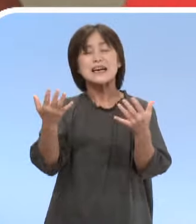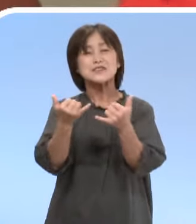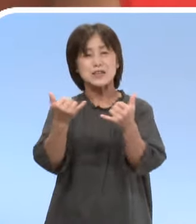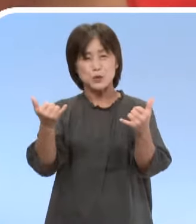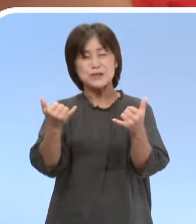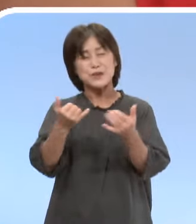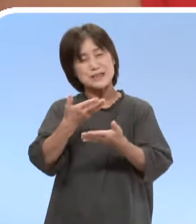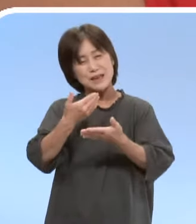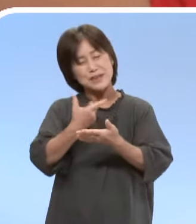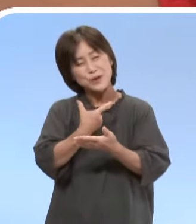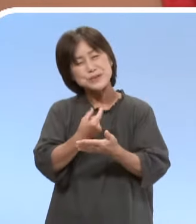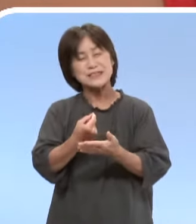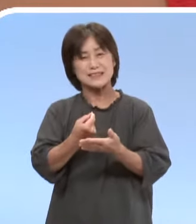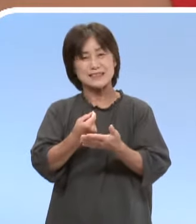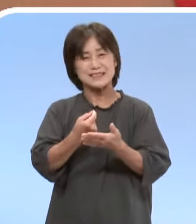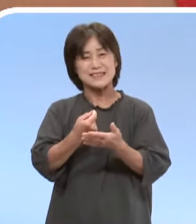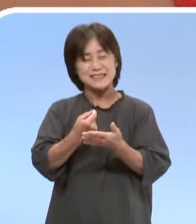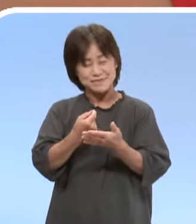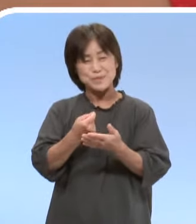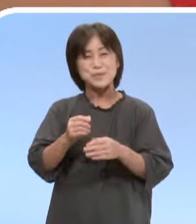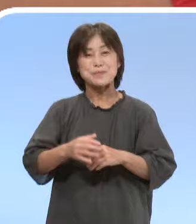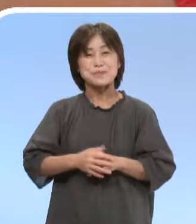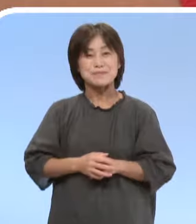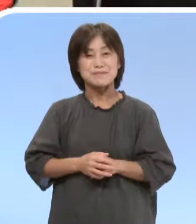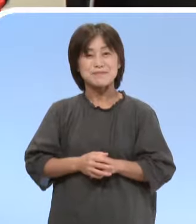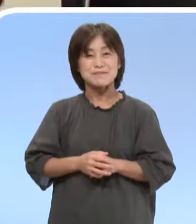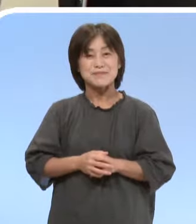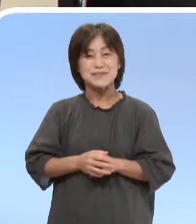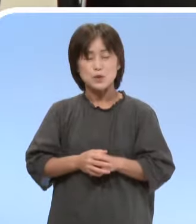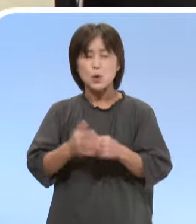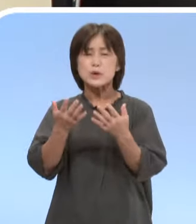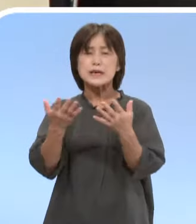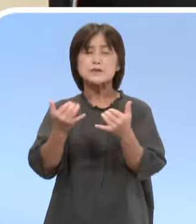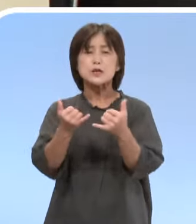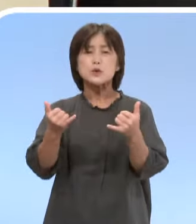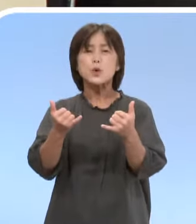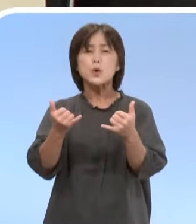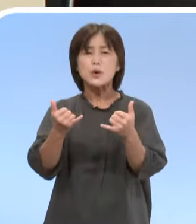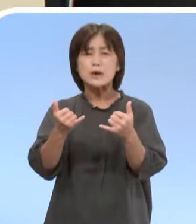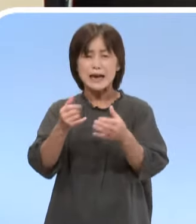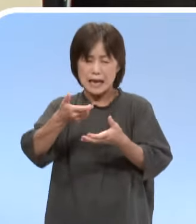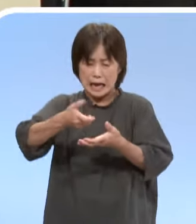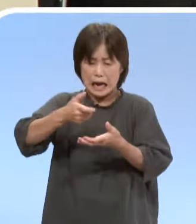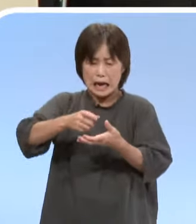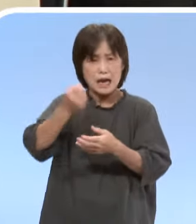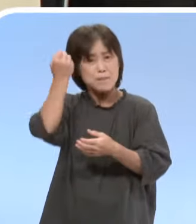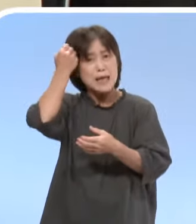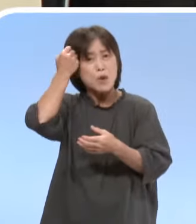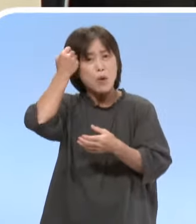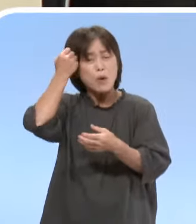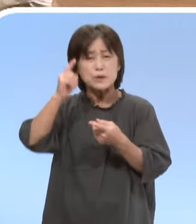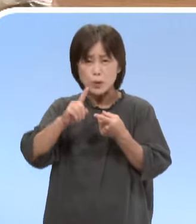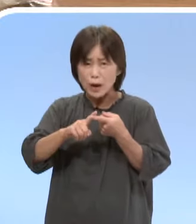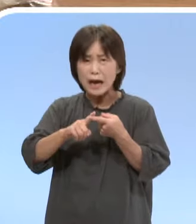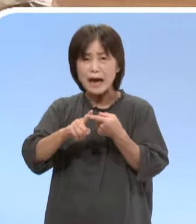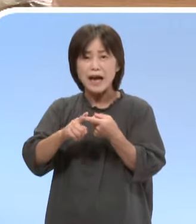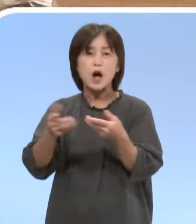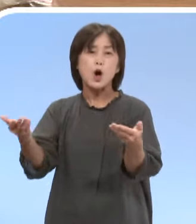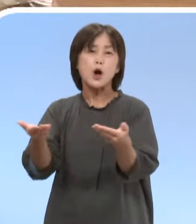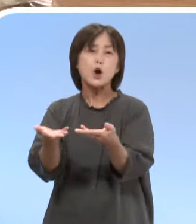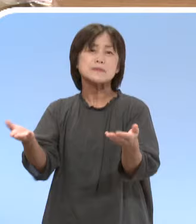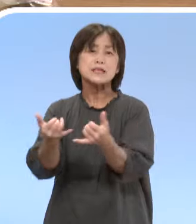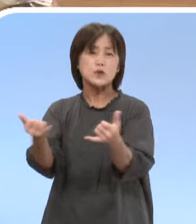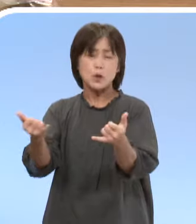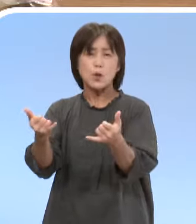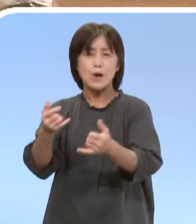多くの人に食べていただくと、まあ、これが一番です。で、たくさんの方から皮剥くのが面倒くさいとか、まあ、あと業務用